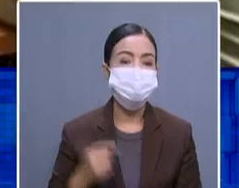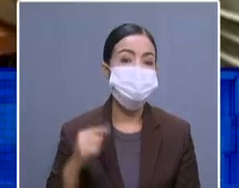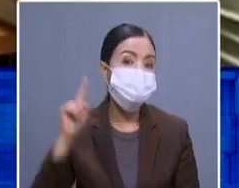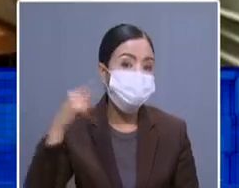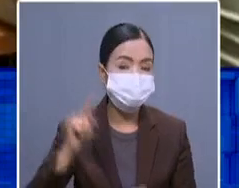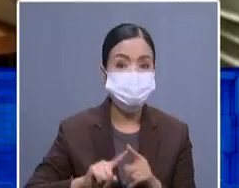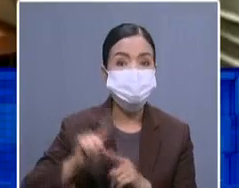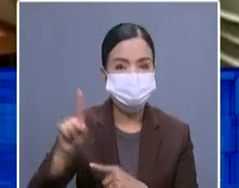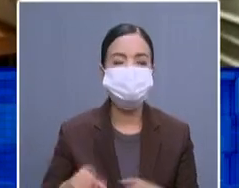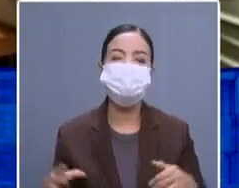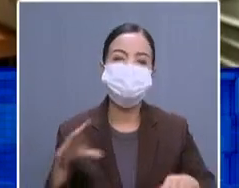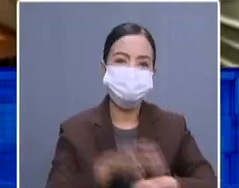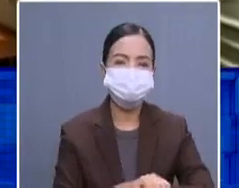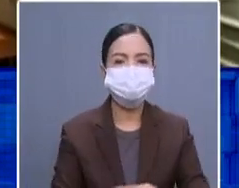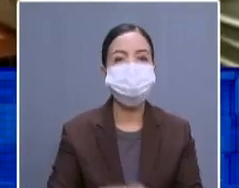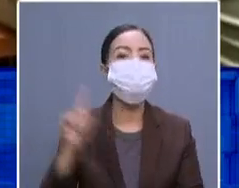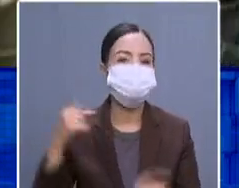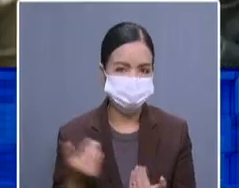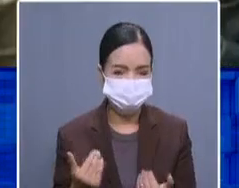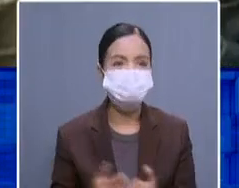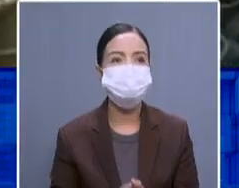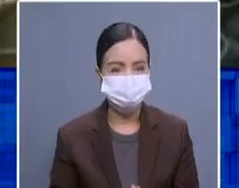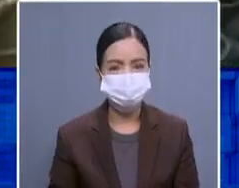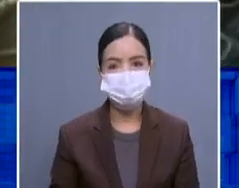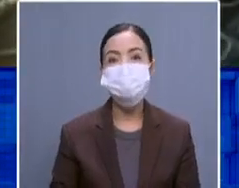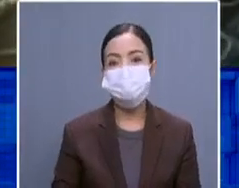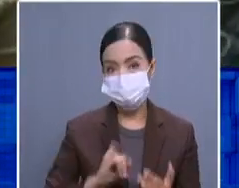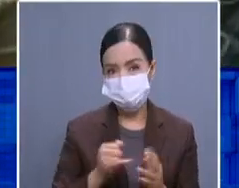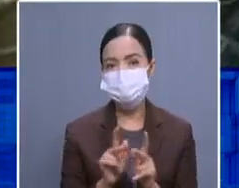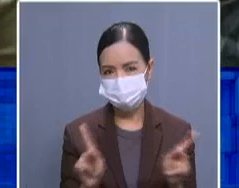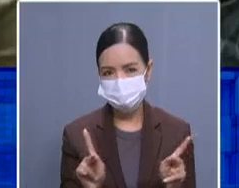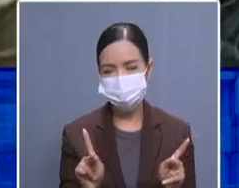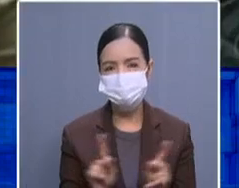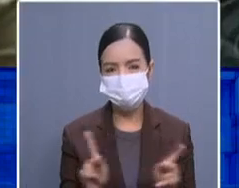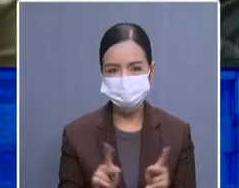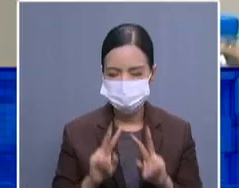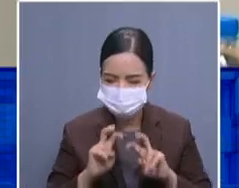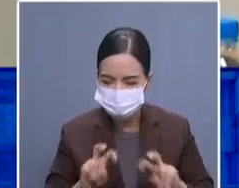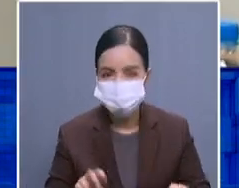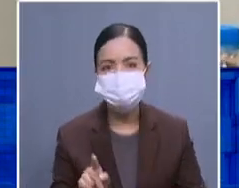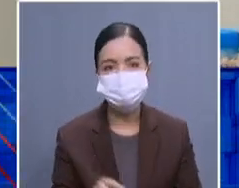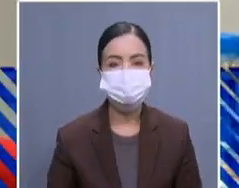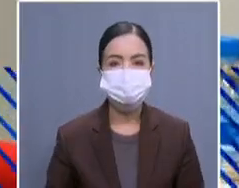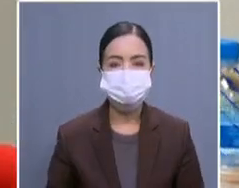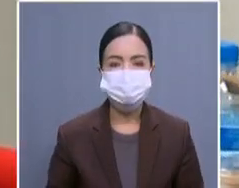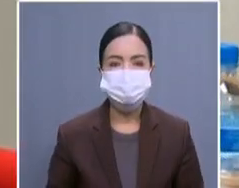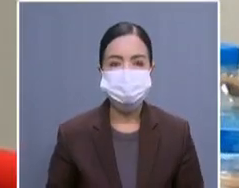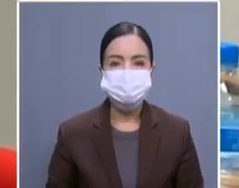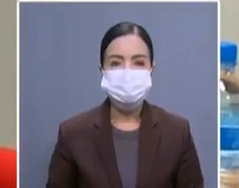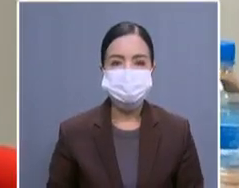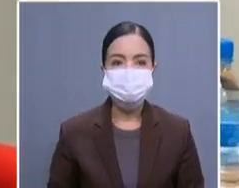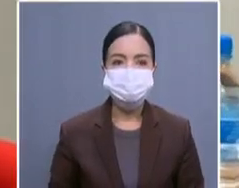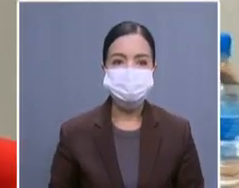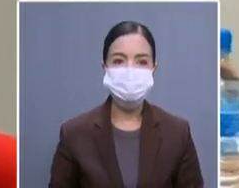งเดินหน้าตรวจสอบและตั้งคณะกรรมการสอบเรื่องนี้ค่ะเอาไปฟังเสียงผู้ว่าค่ะ ว่าไม่ได้รับความเป็น